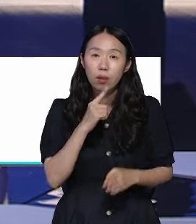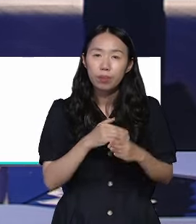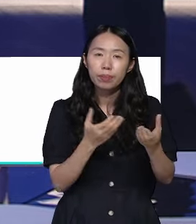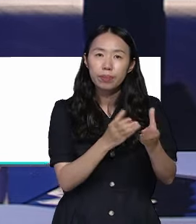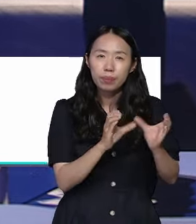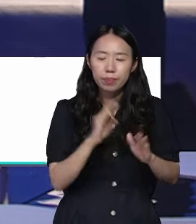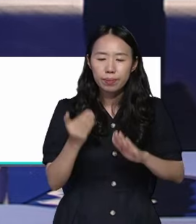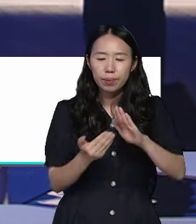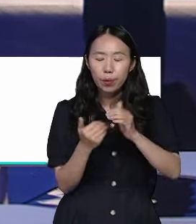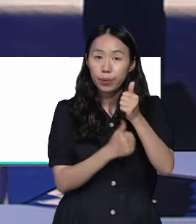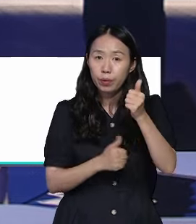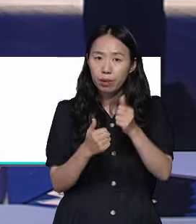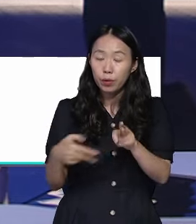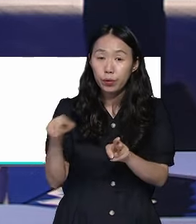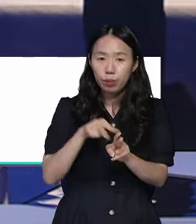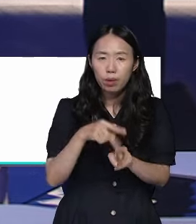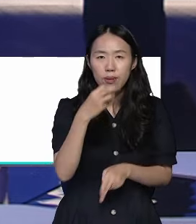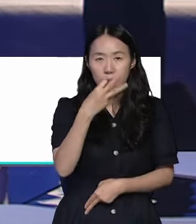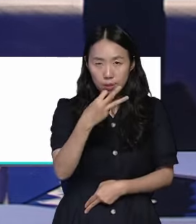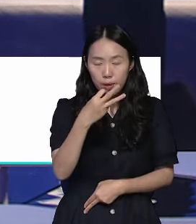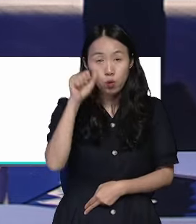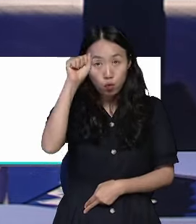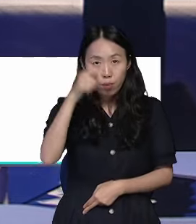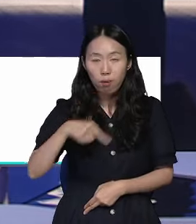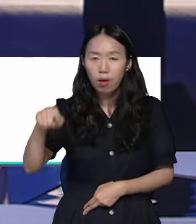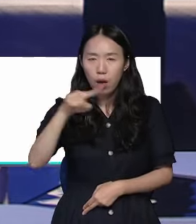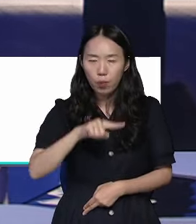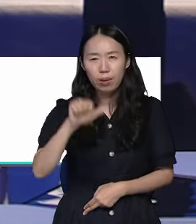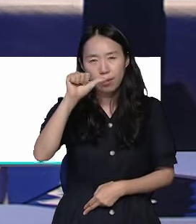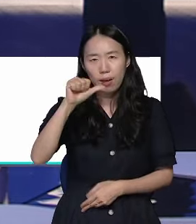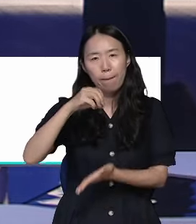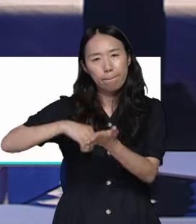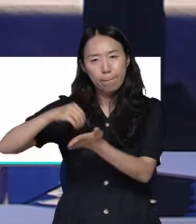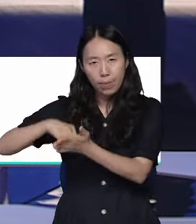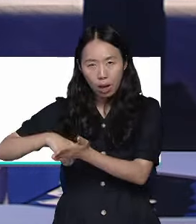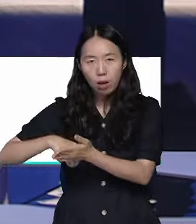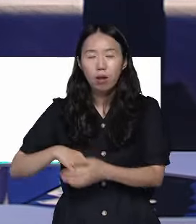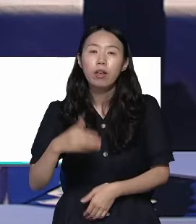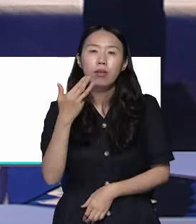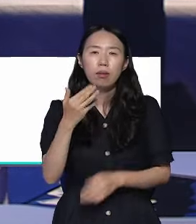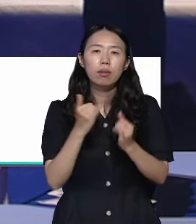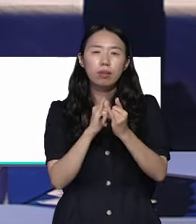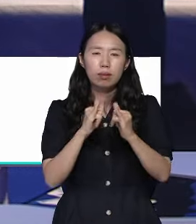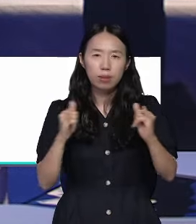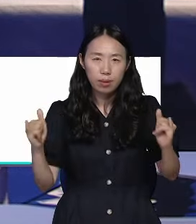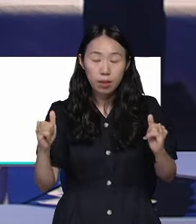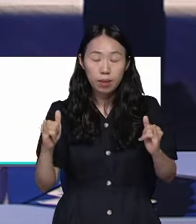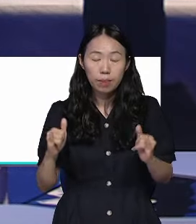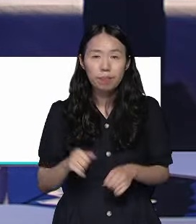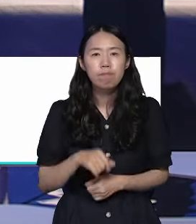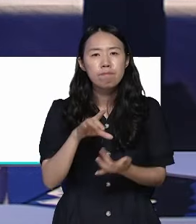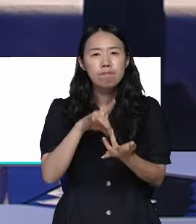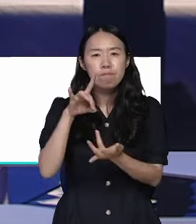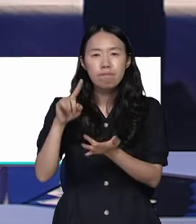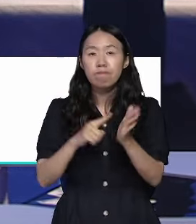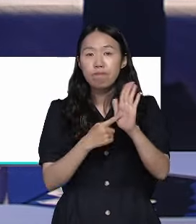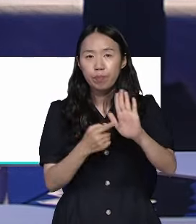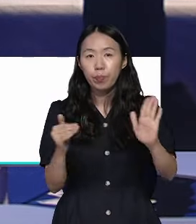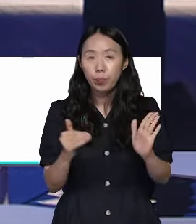더불어민주당이 최고위원에 출마한 13명의 후보 가운데 5명을 컷오프하고 8명의 본선 진출자를